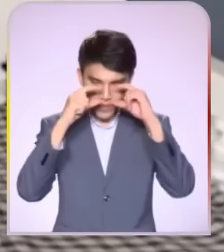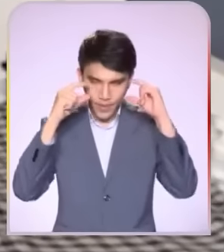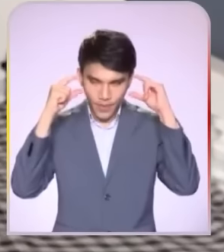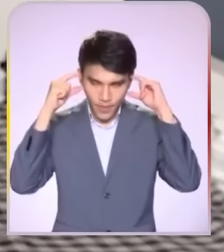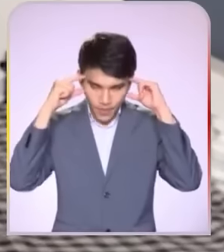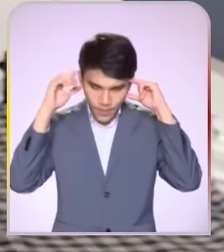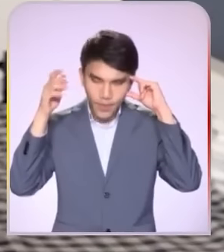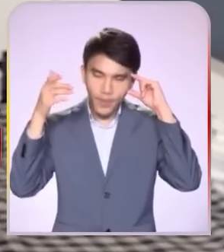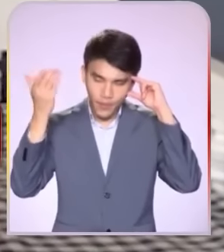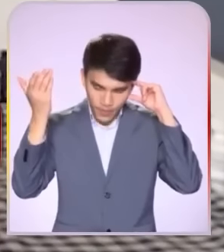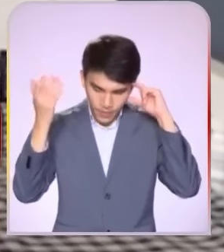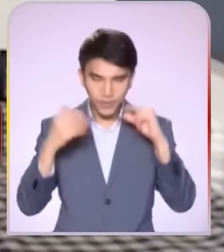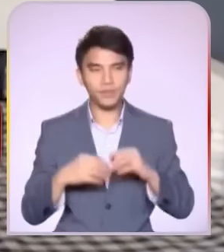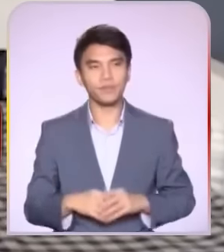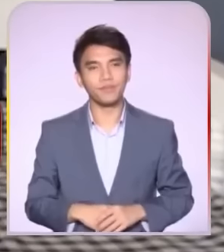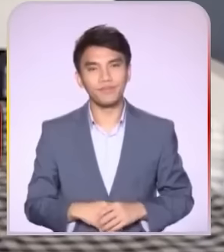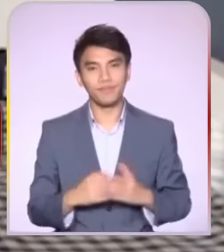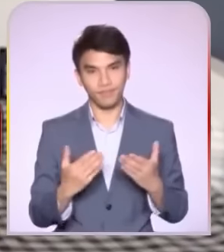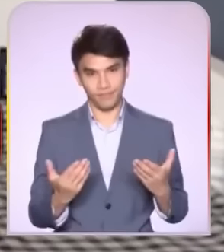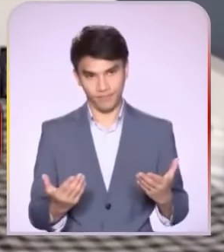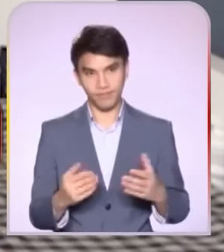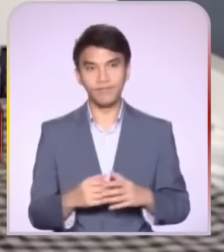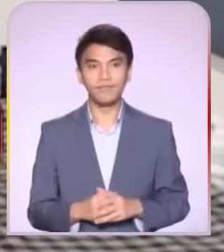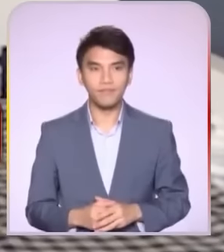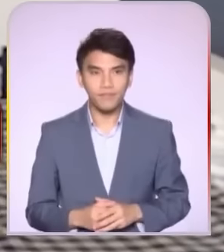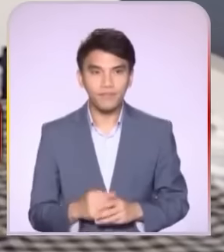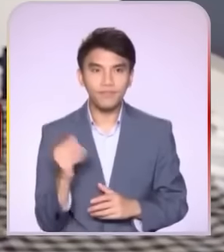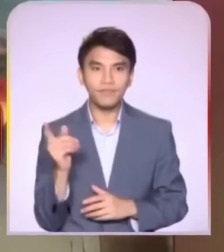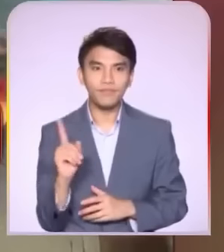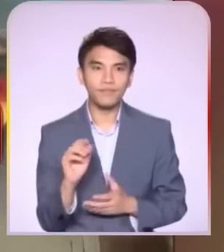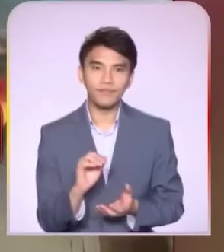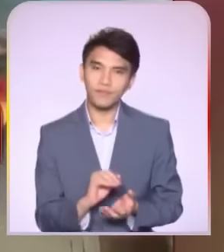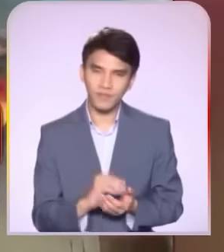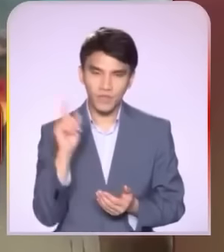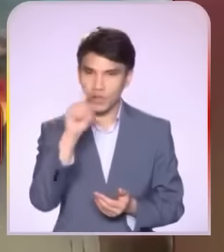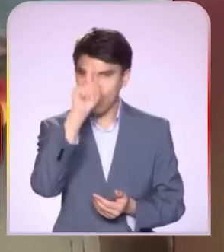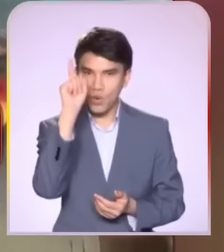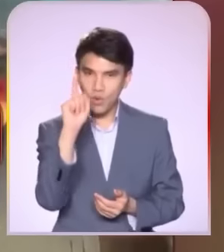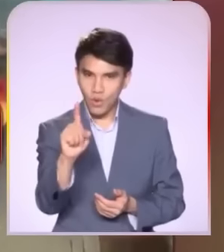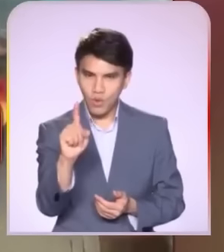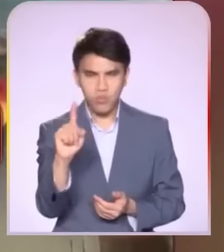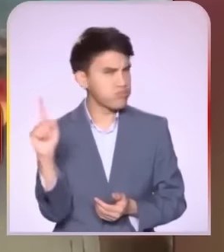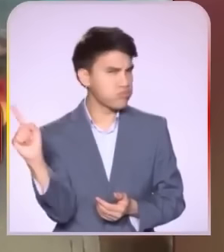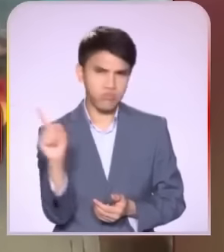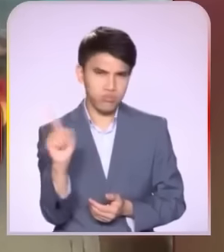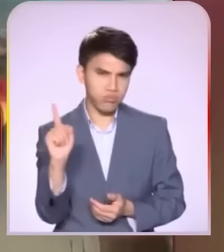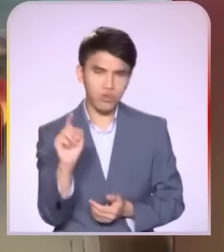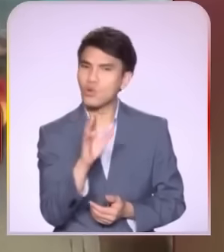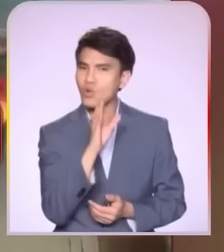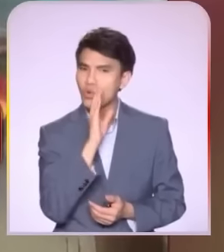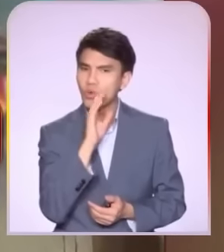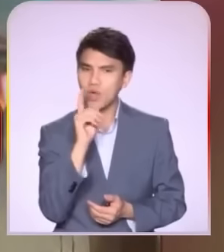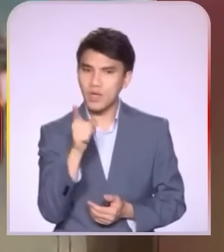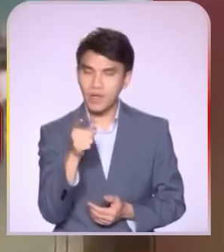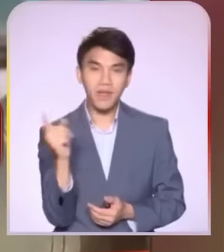แดงมาปิดตาน ี่ก็เป็นเหมือนกับสิ่งที่หมอปลาเขาตั้งข้อสังเกตไว้ว่าเอ๊ถ้าปกติ